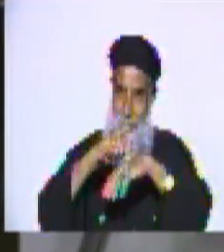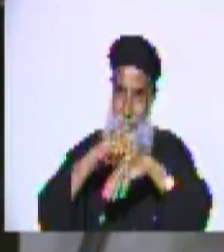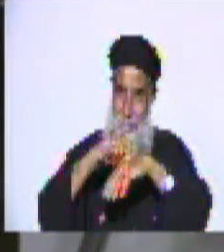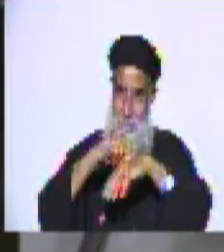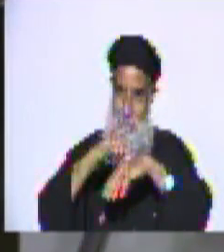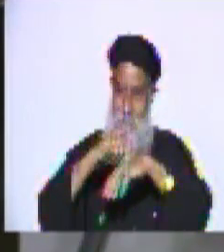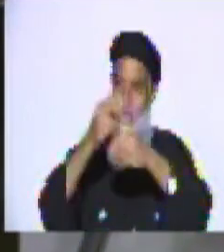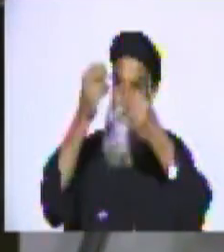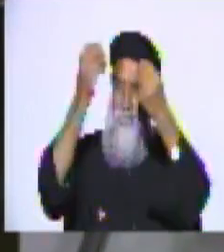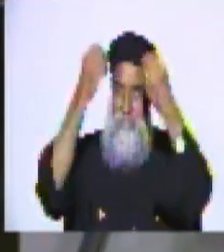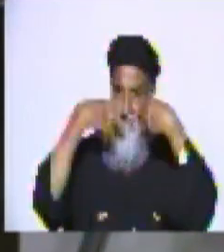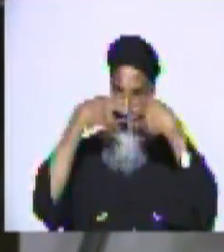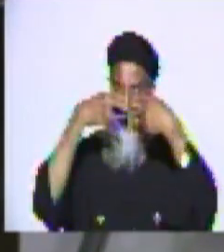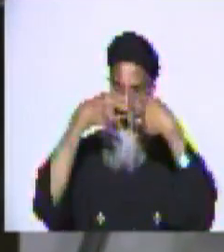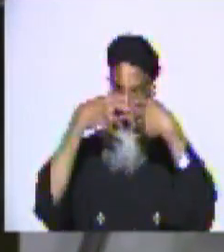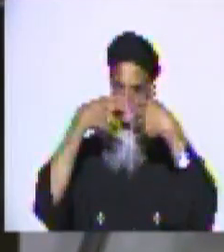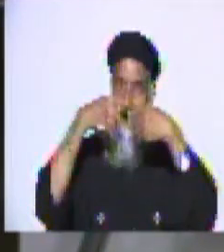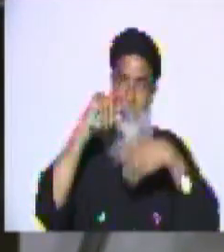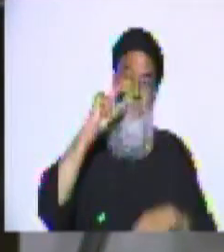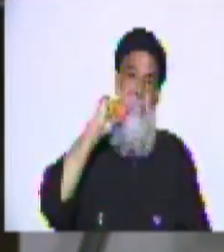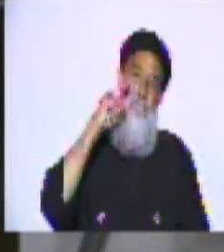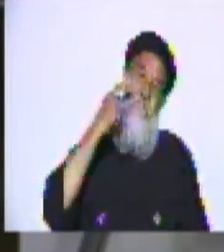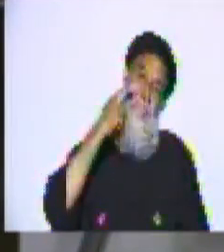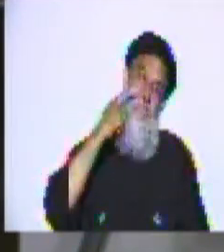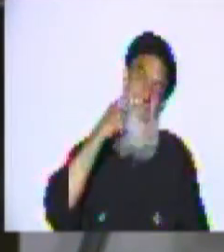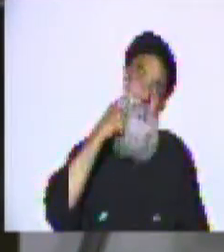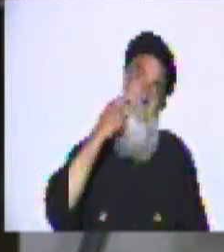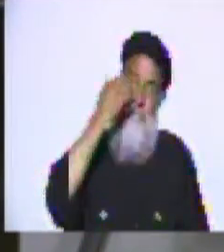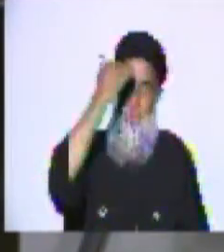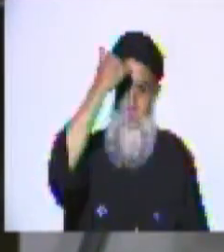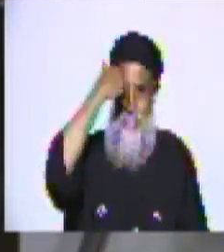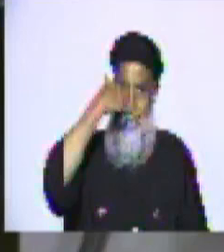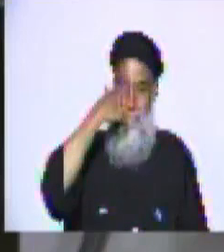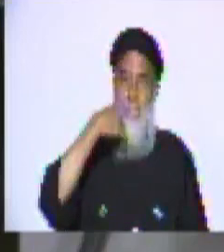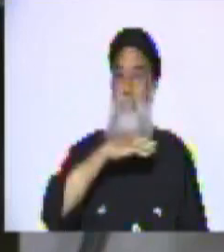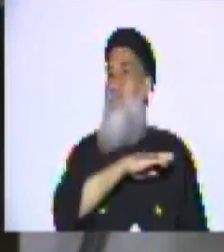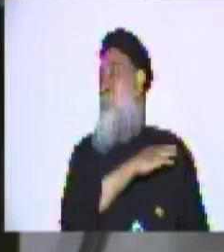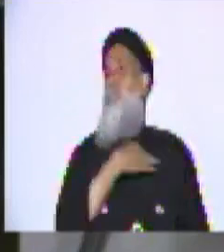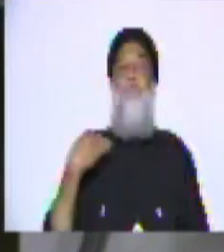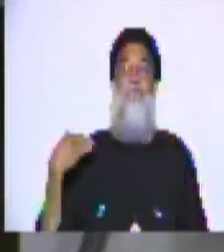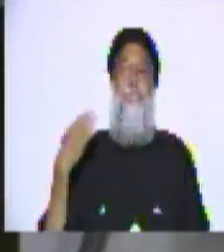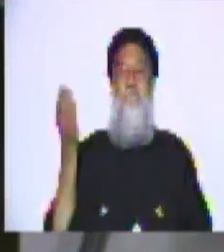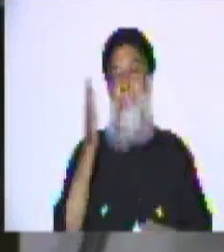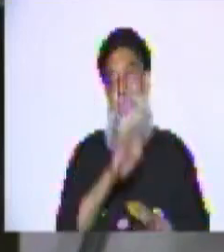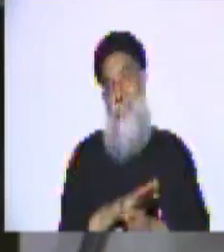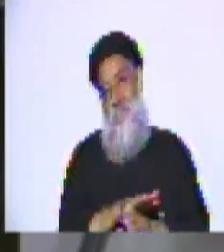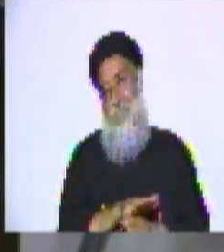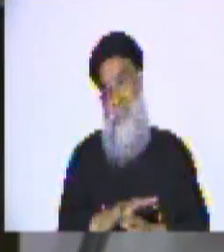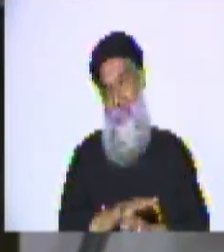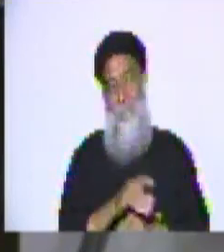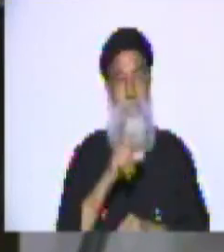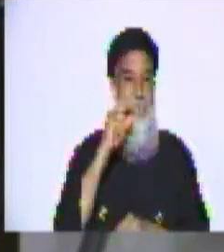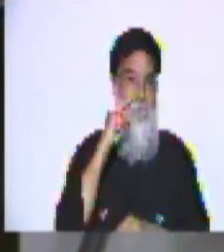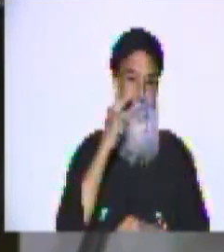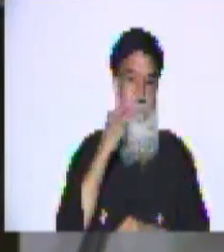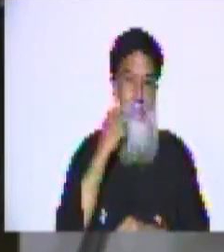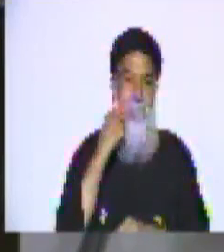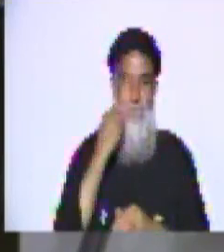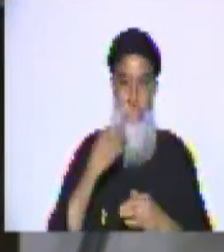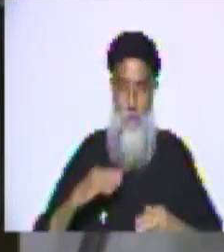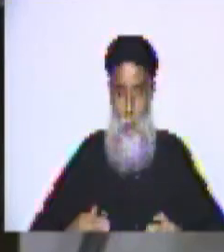بيدي الحياة؟ الدم. لو دمه تصفى يموت، فيبقى الدم